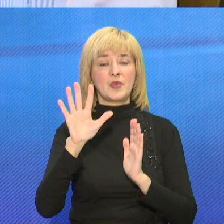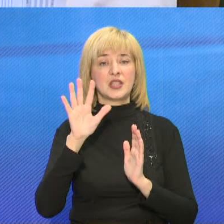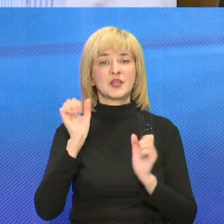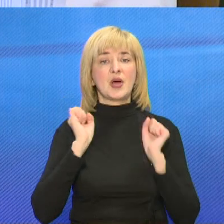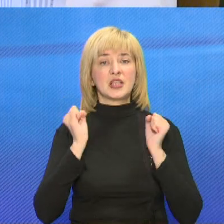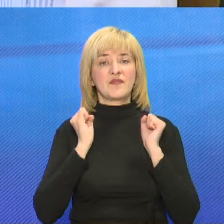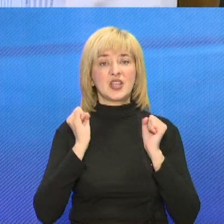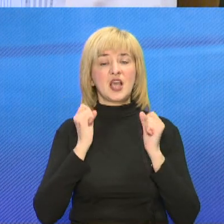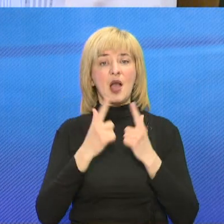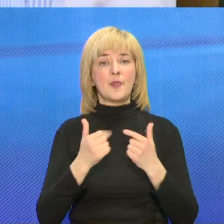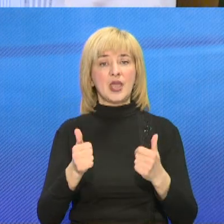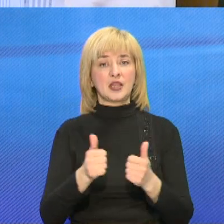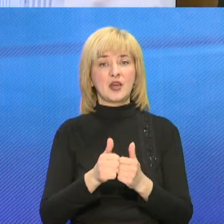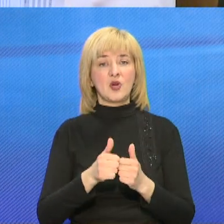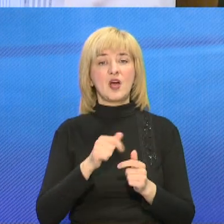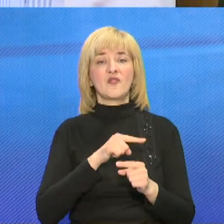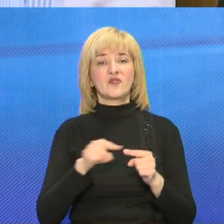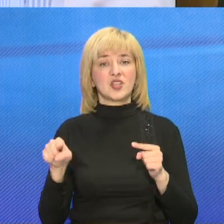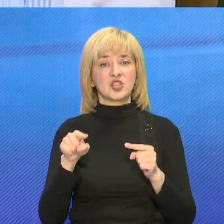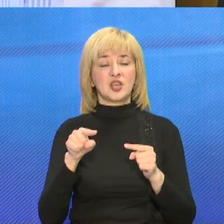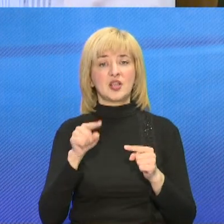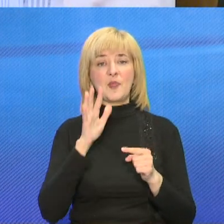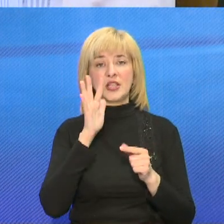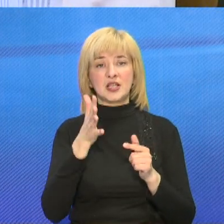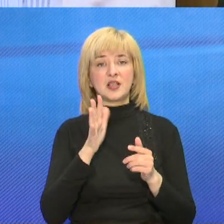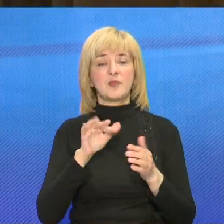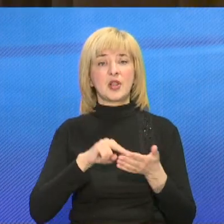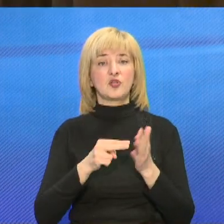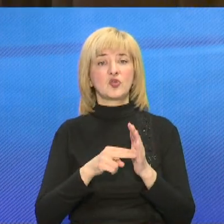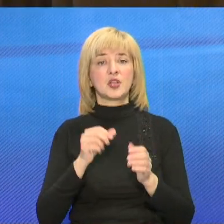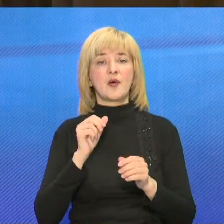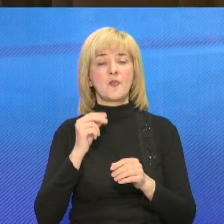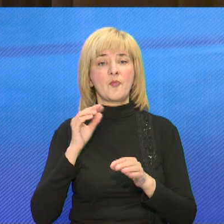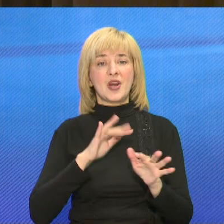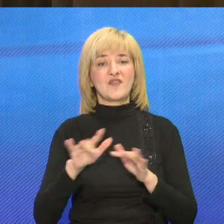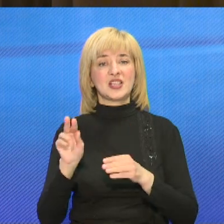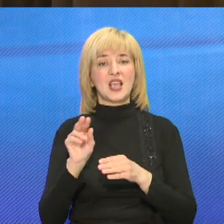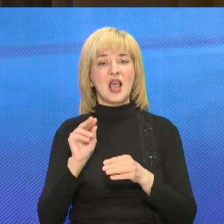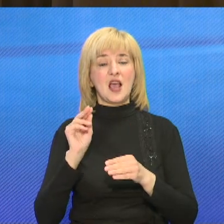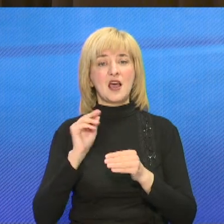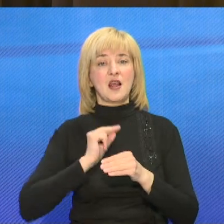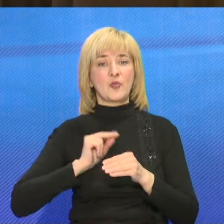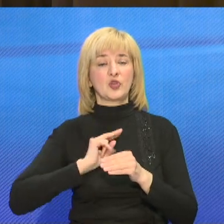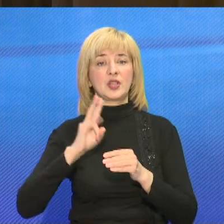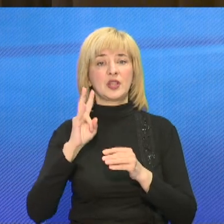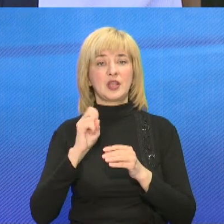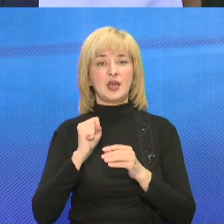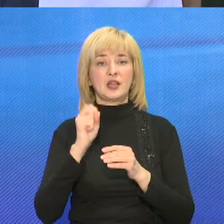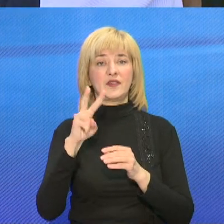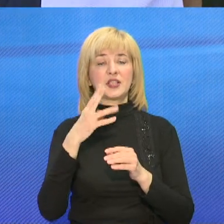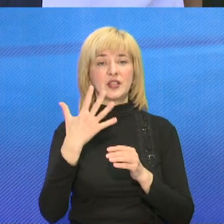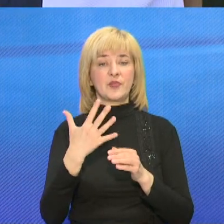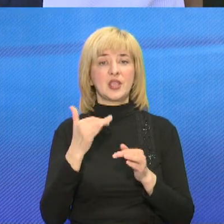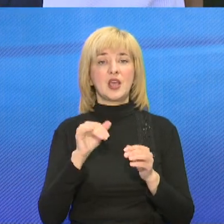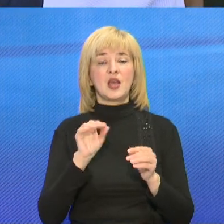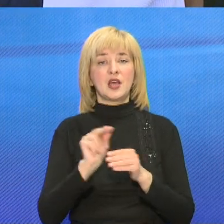годов плануется провести работы на 27. Ведется будовництво крытой ледовой пляцовки у Островцы, реконструкция стадиона у Волковыску.